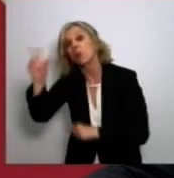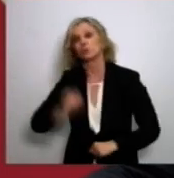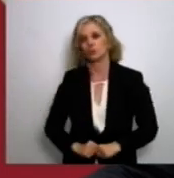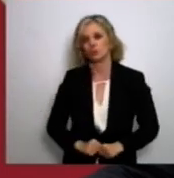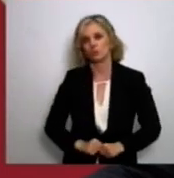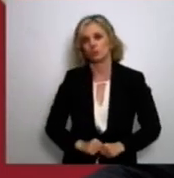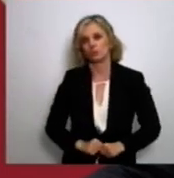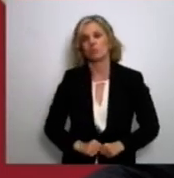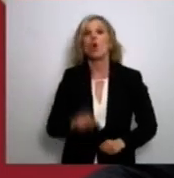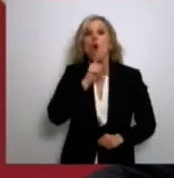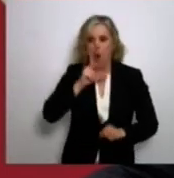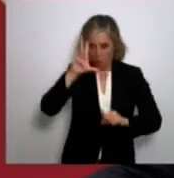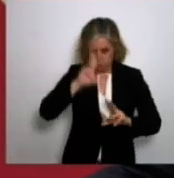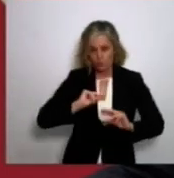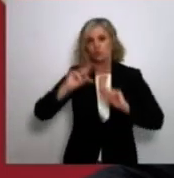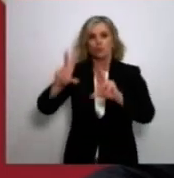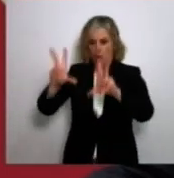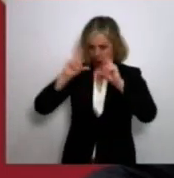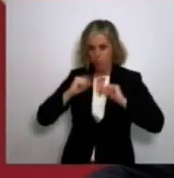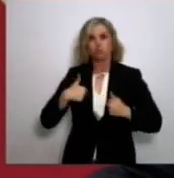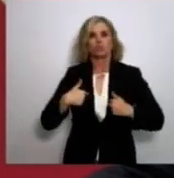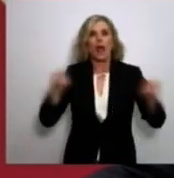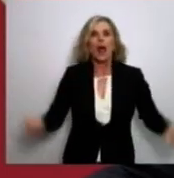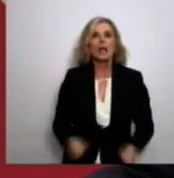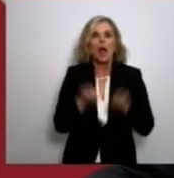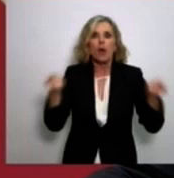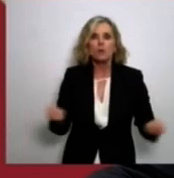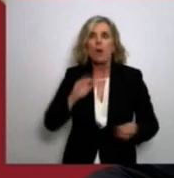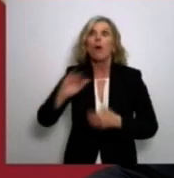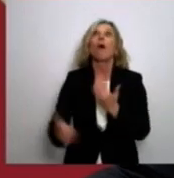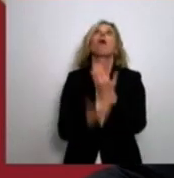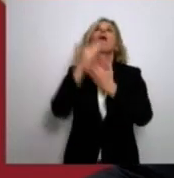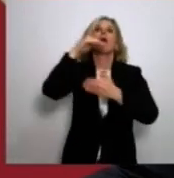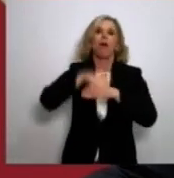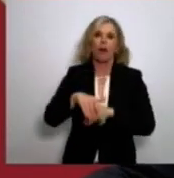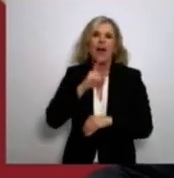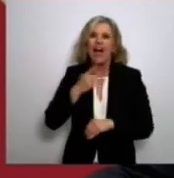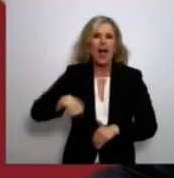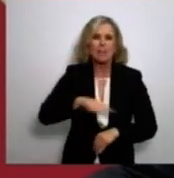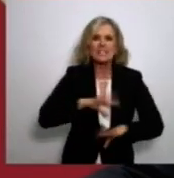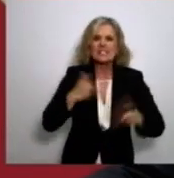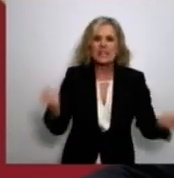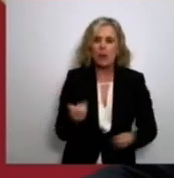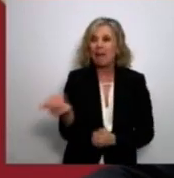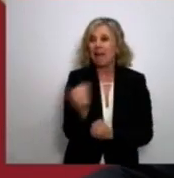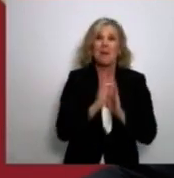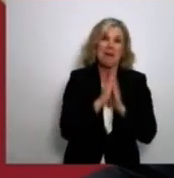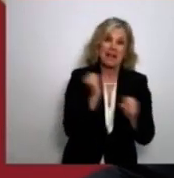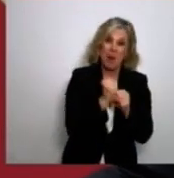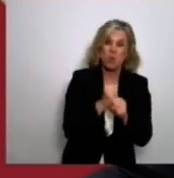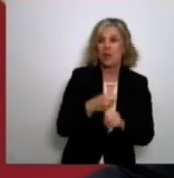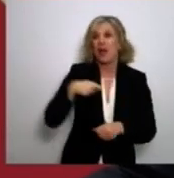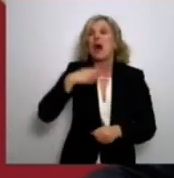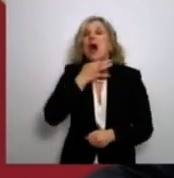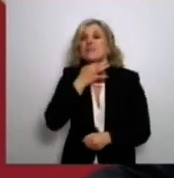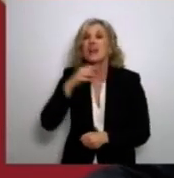Όπως αναγκάζουν εσάς, όχι να εργάζεστε αυτόνομα, αλλά να ζητιανεύετε δουλειά για να πληρώσετε